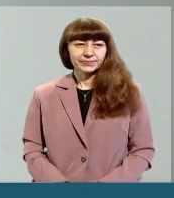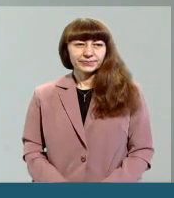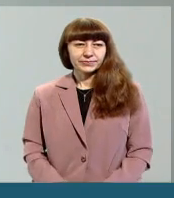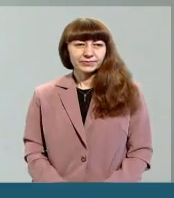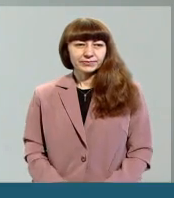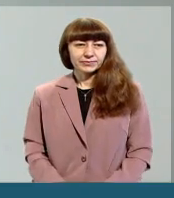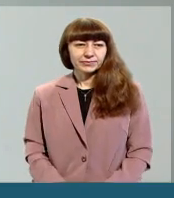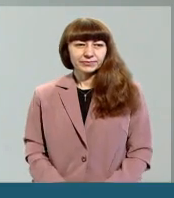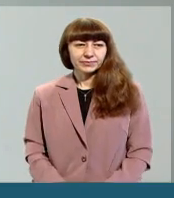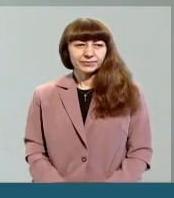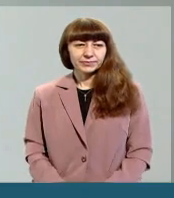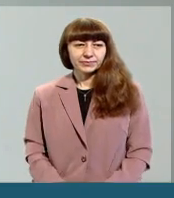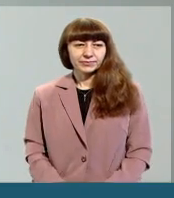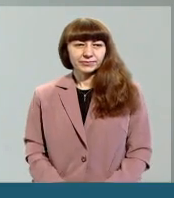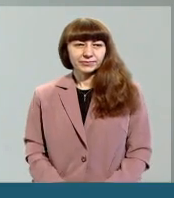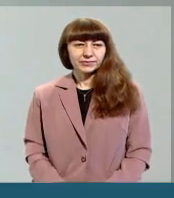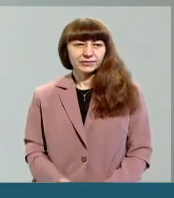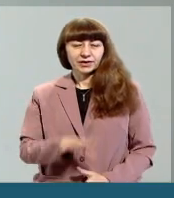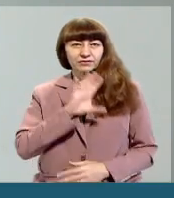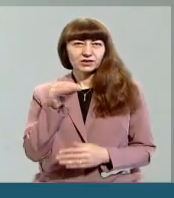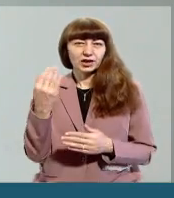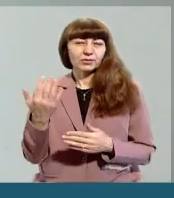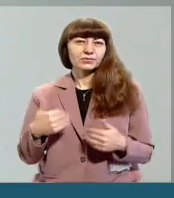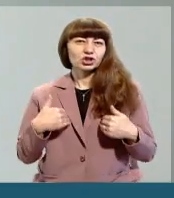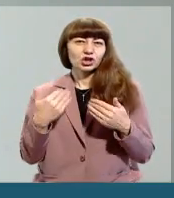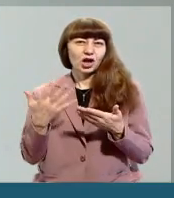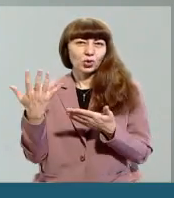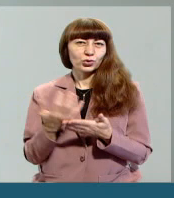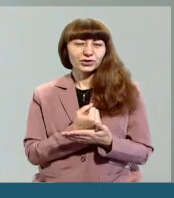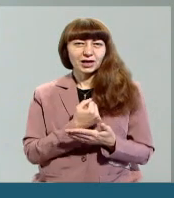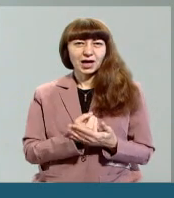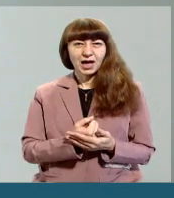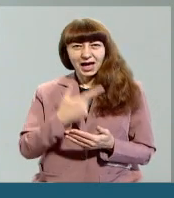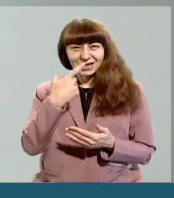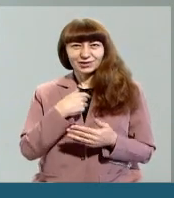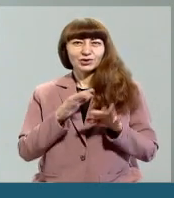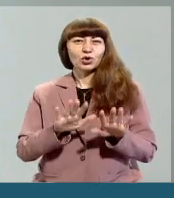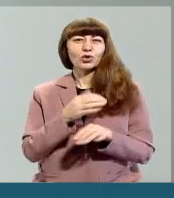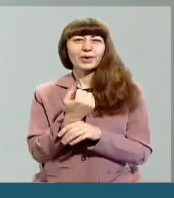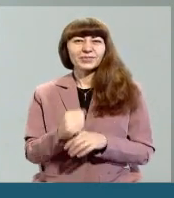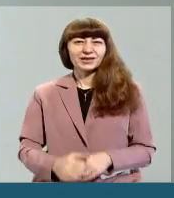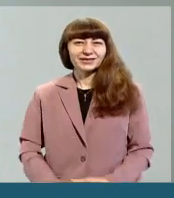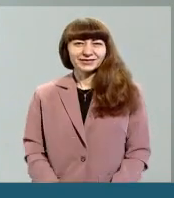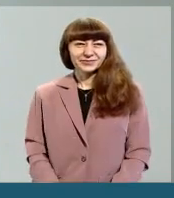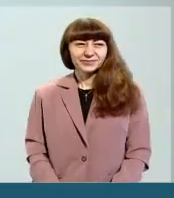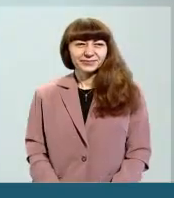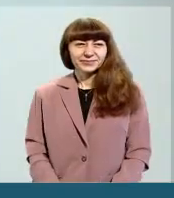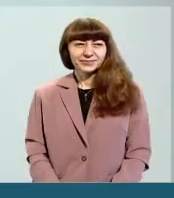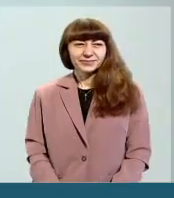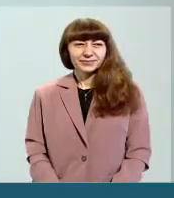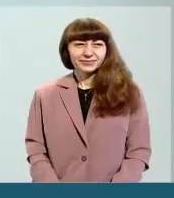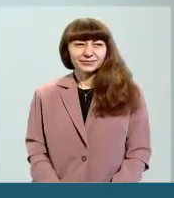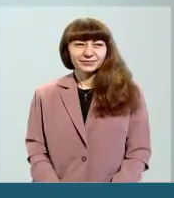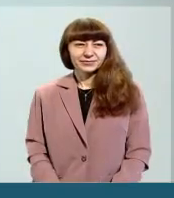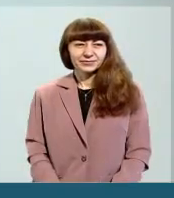өзіміздің бар күшімізді қостық сол конкурстың жену үшін. Сол себептен де мен ойымша біз жүлделі орында аламыз.